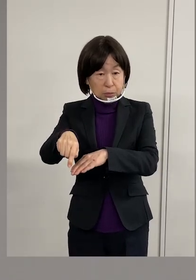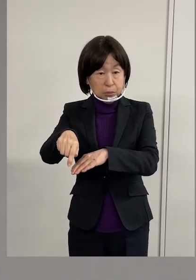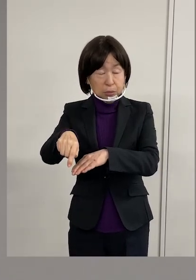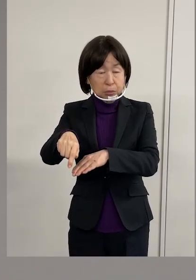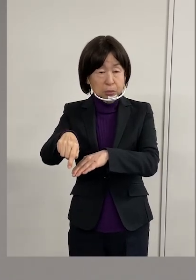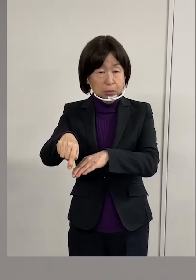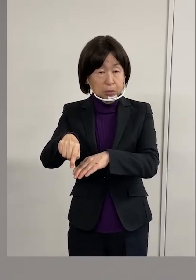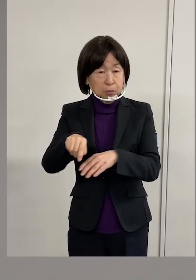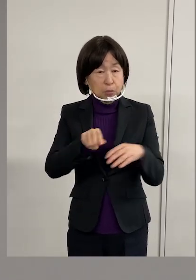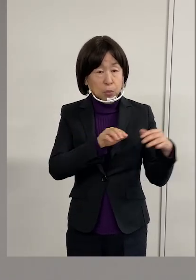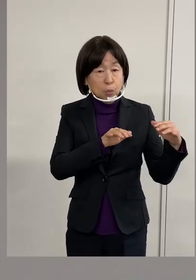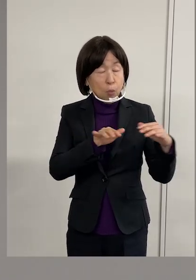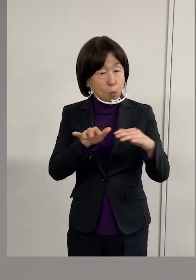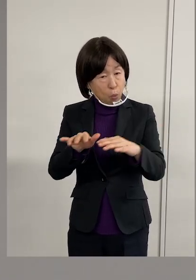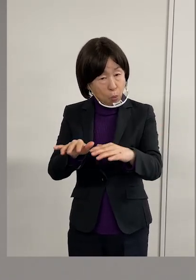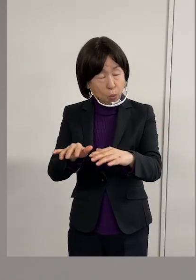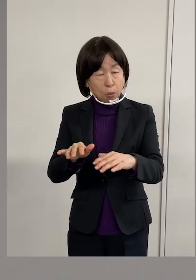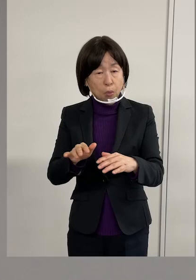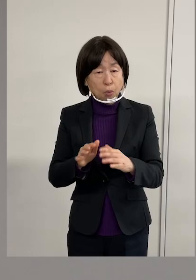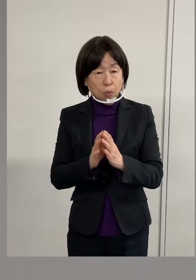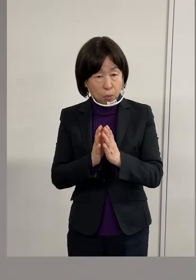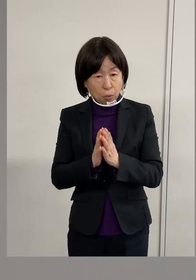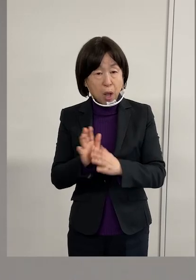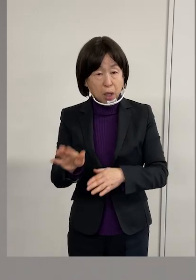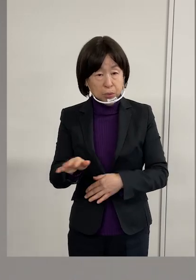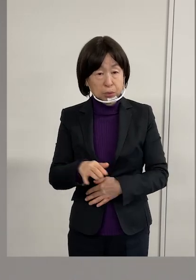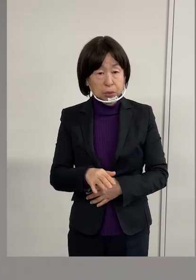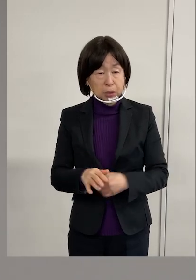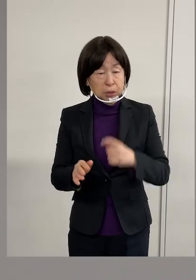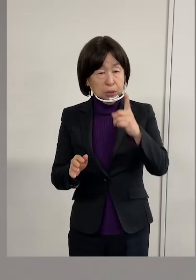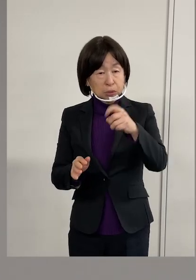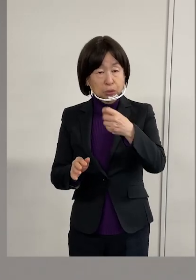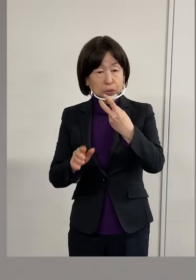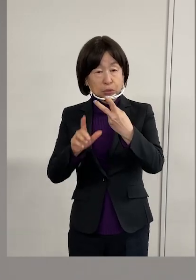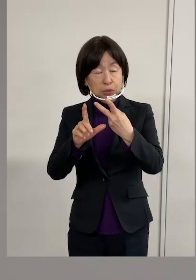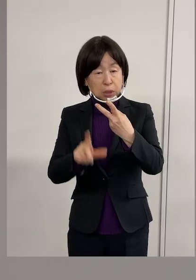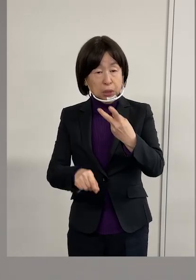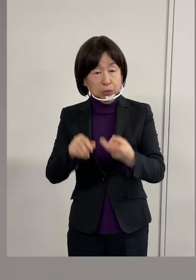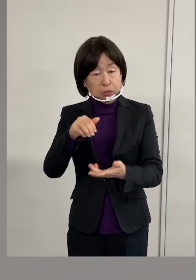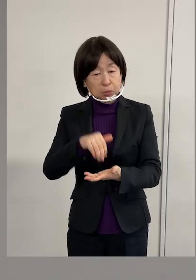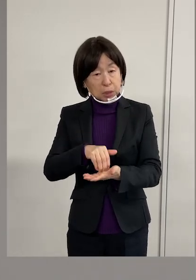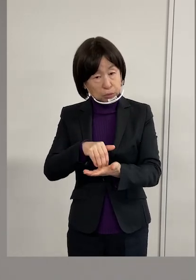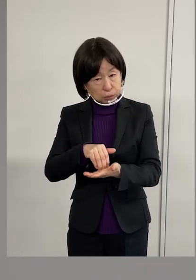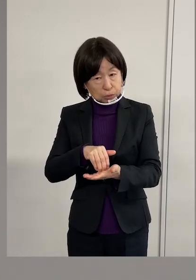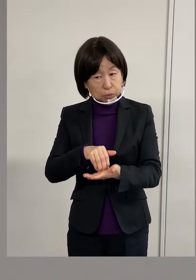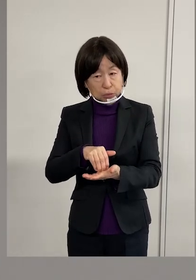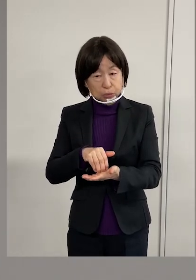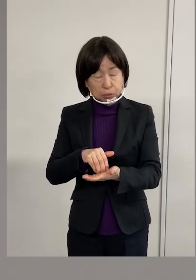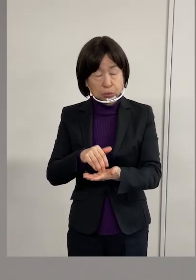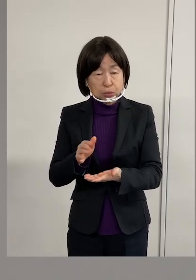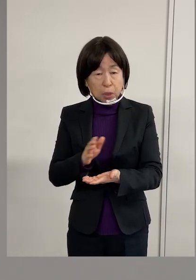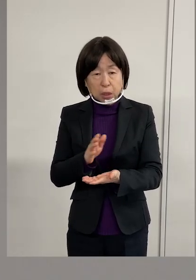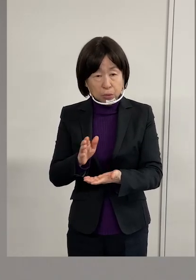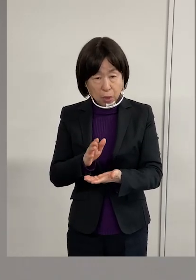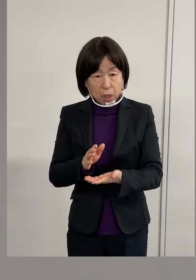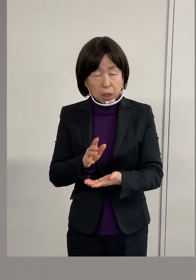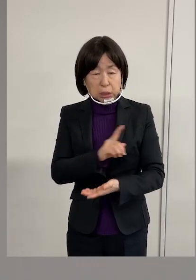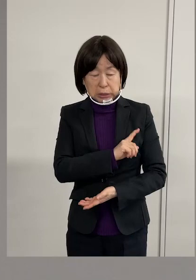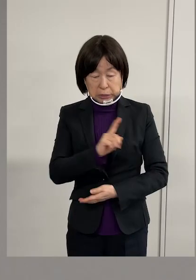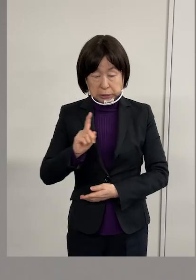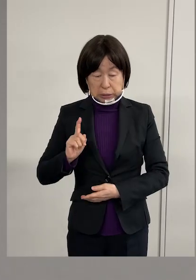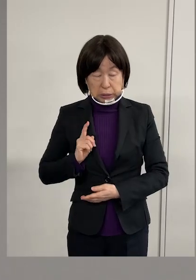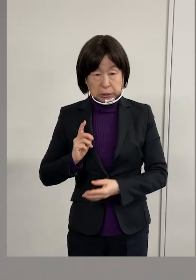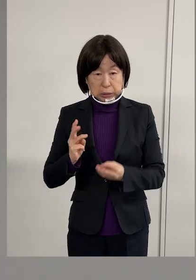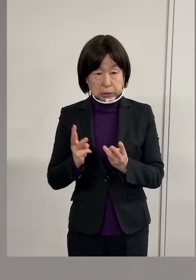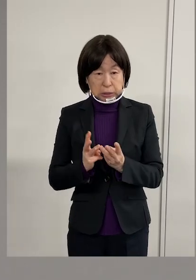少し落ち着いてはきましたけれども12月の末あたりまでは1日あたり平均約100件の、